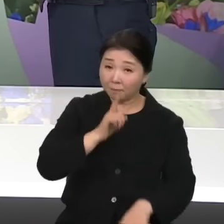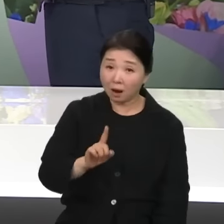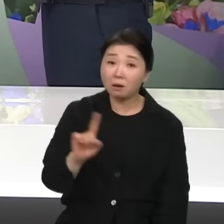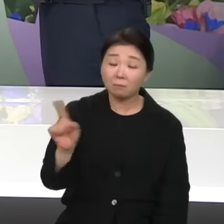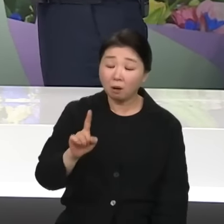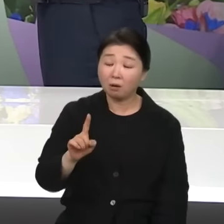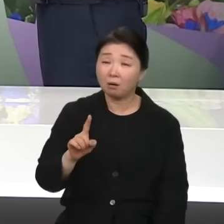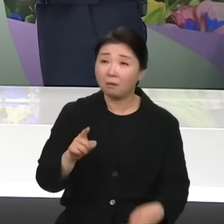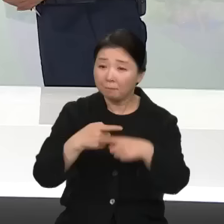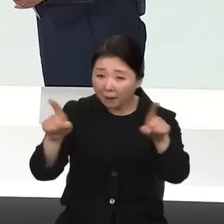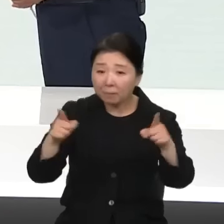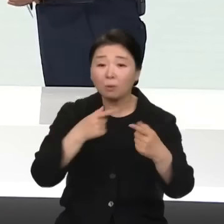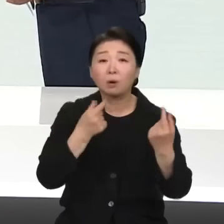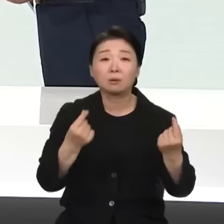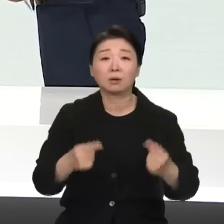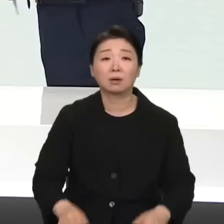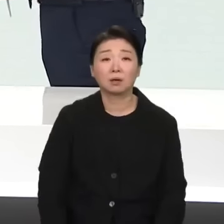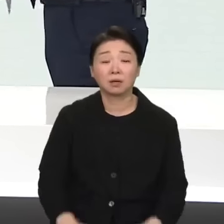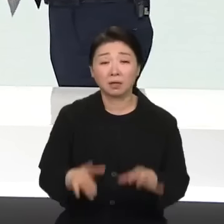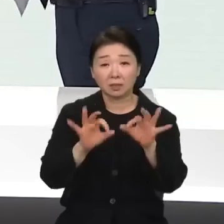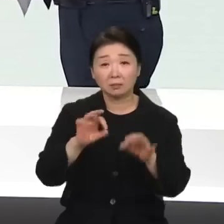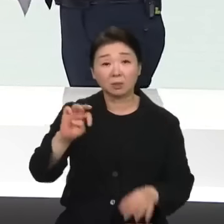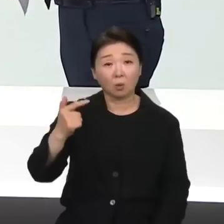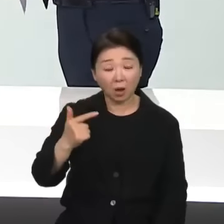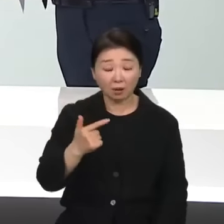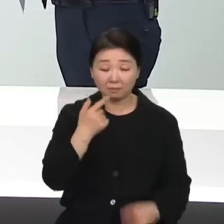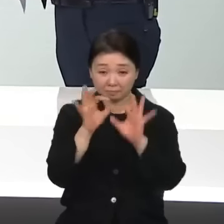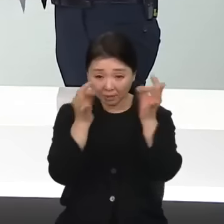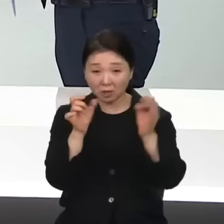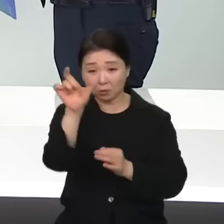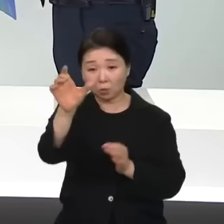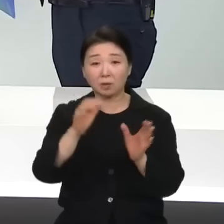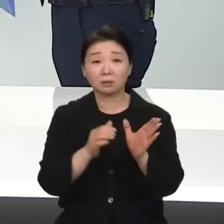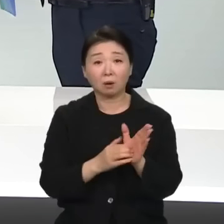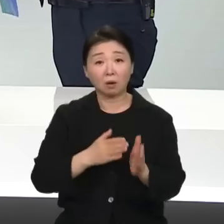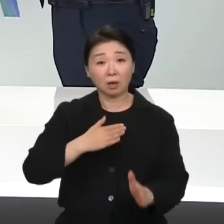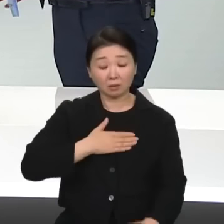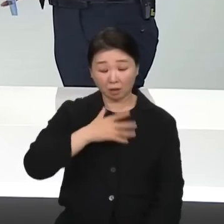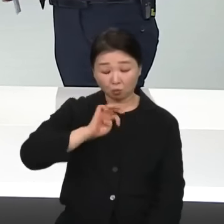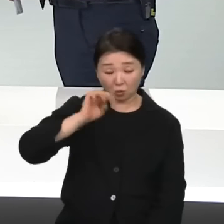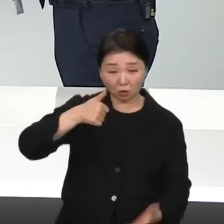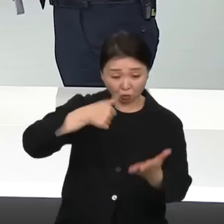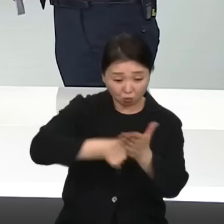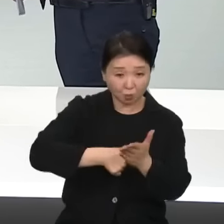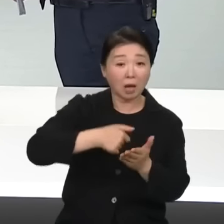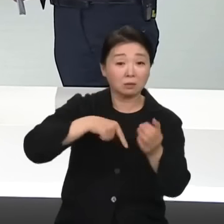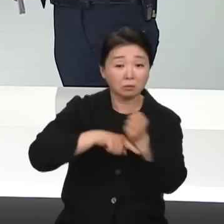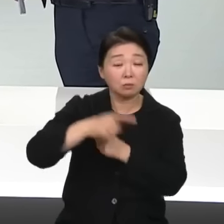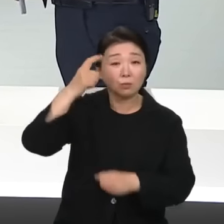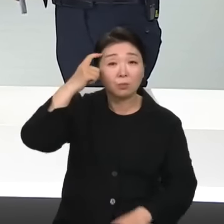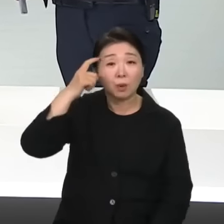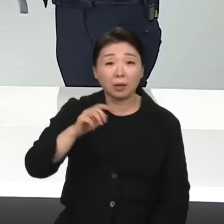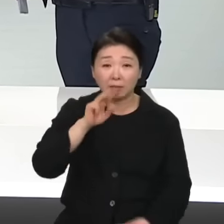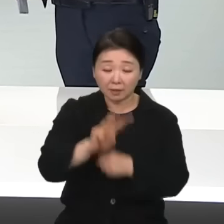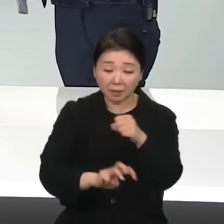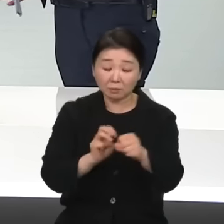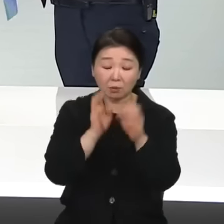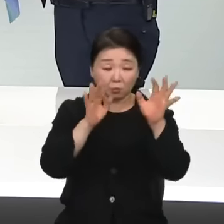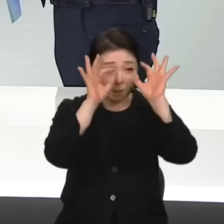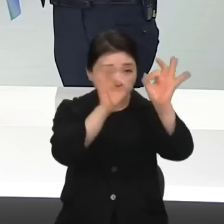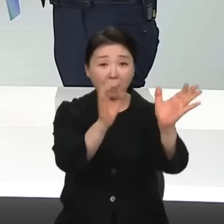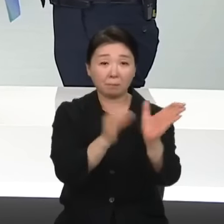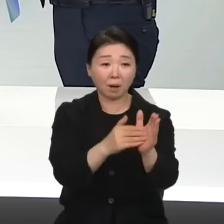이런 분석이 나옵니다. 네. 또 김성환 의원 실제로 자신의 페이스북에 이렇게 글을 올렸습니다. 내가 우원식을 투표한 이유라고 하면서 30년 동안